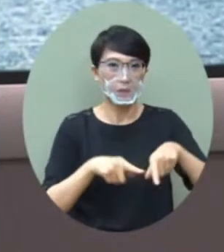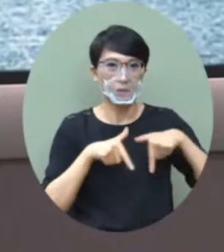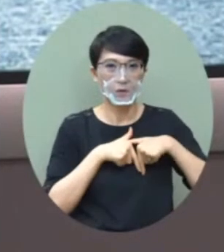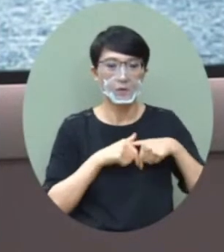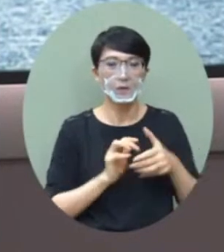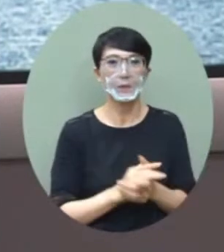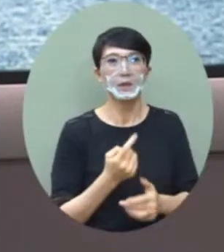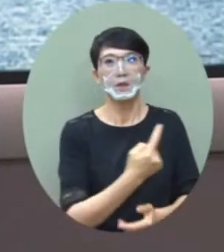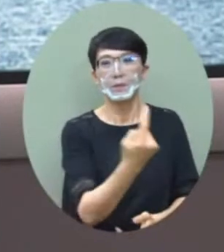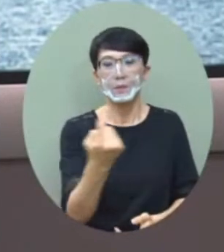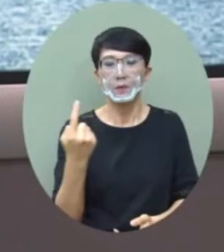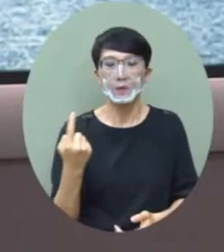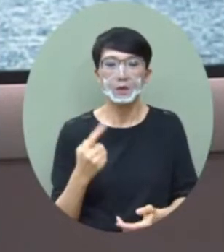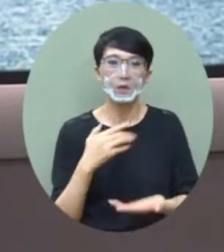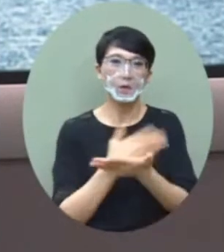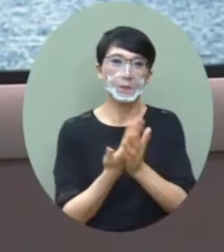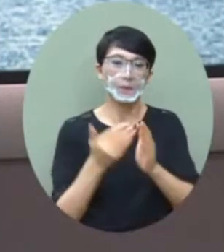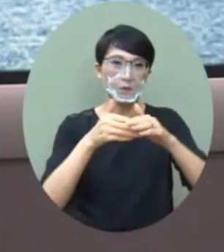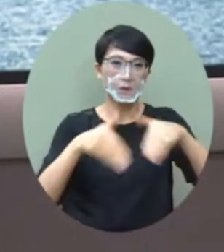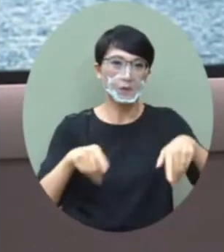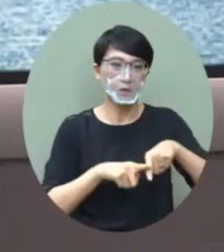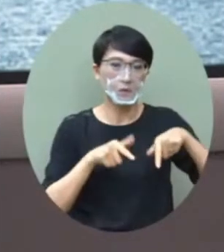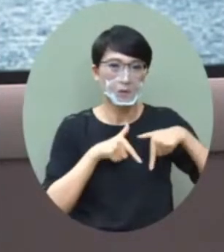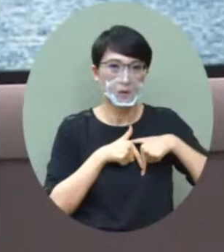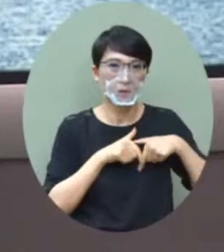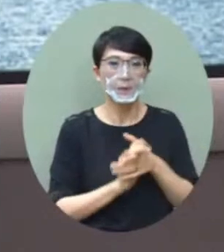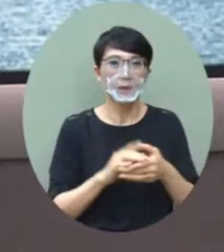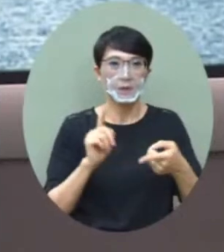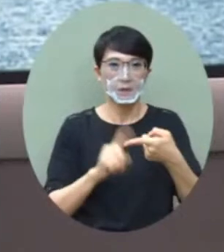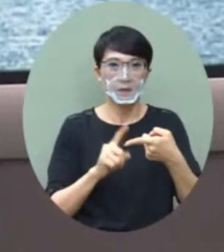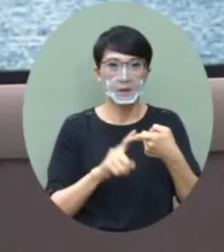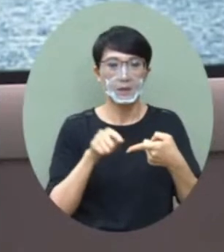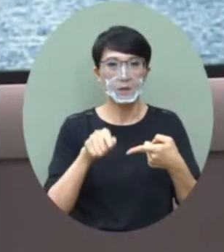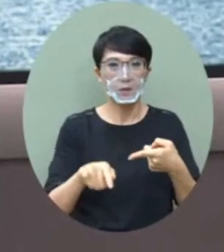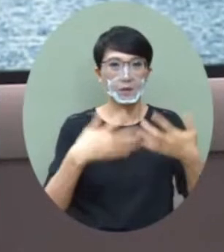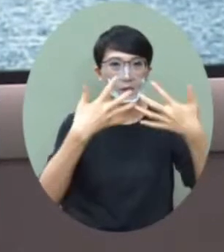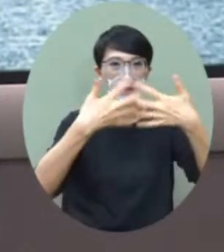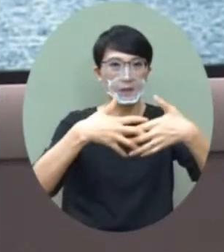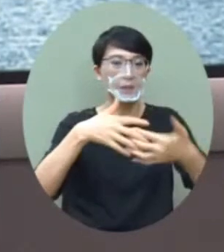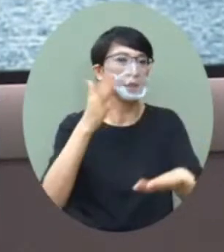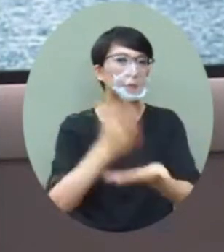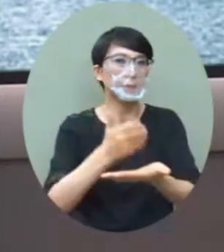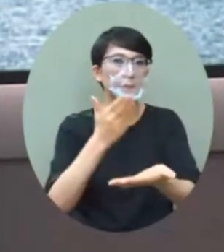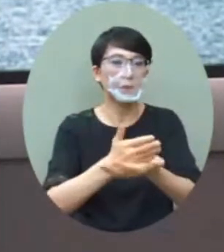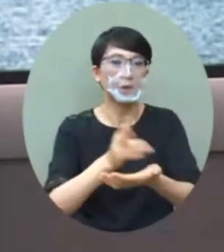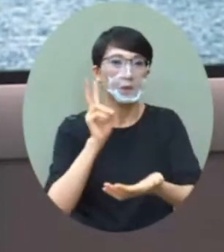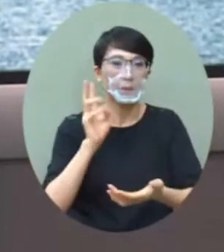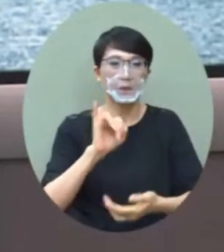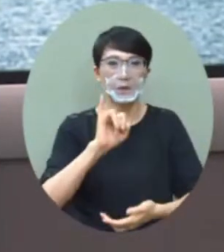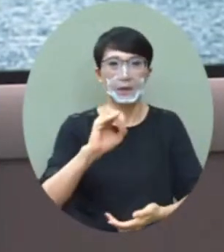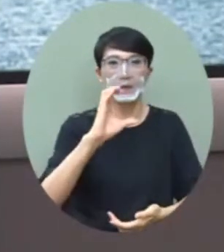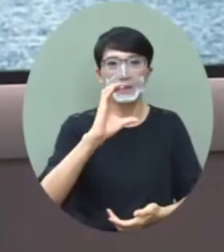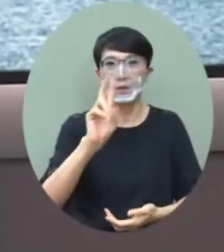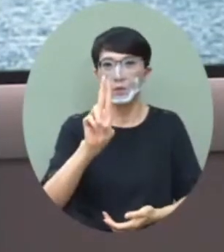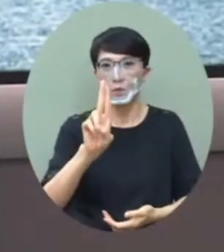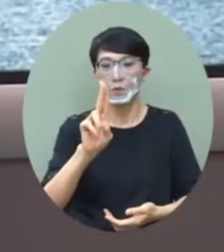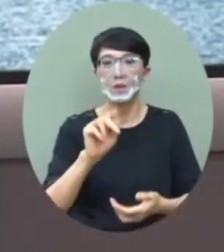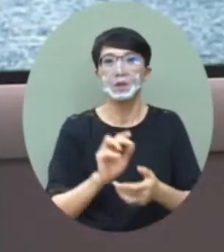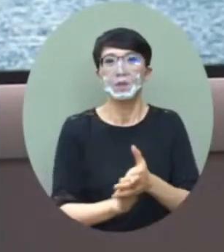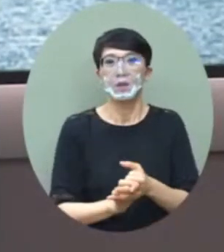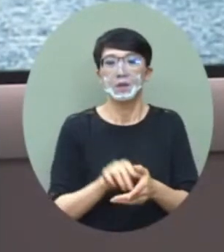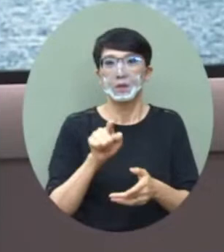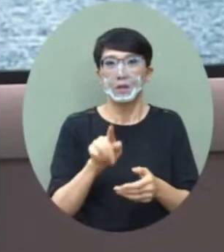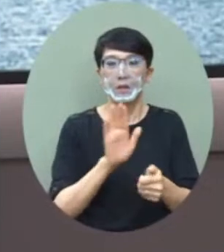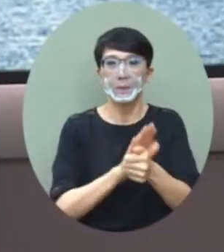wait at home pending admission to CIF. 嘅儀器係唔一樣啦。 Each facility has different equipment.